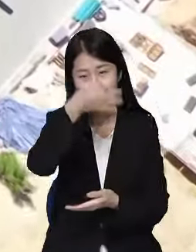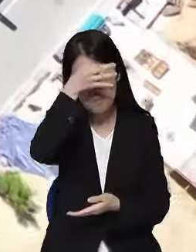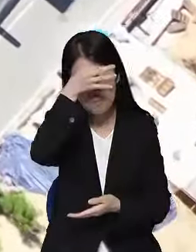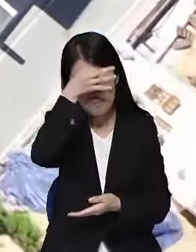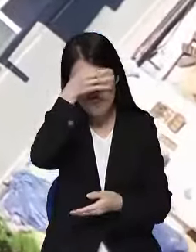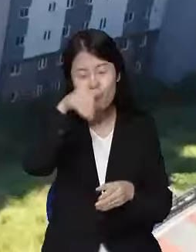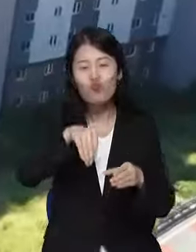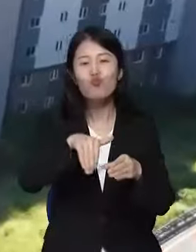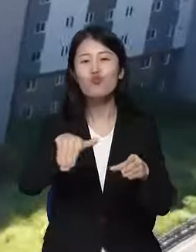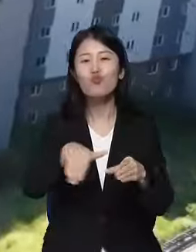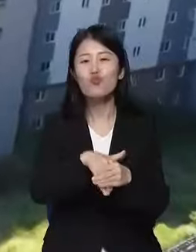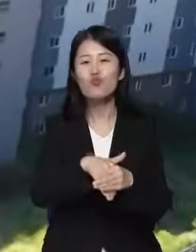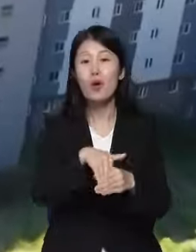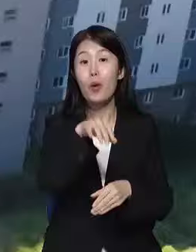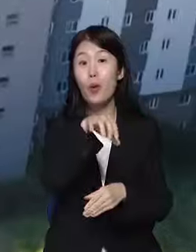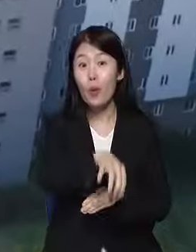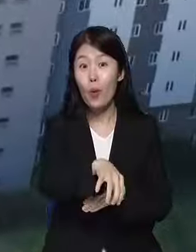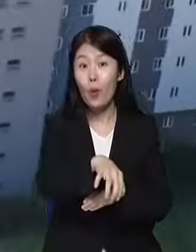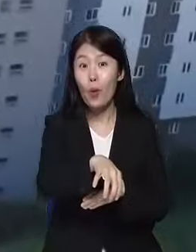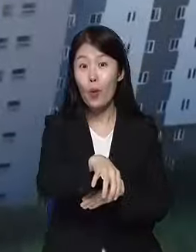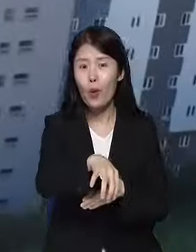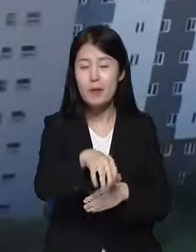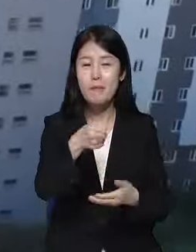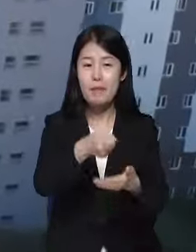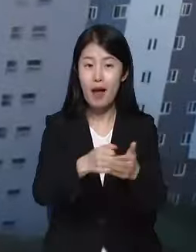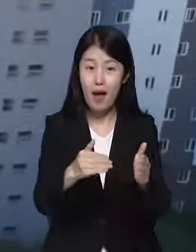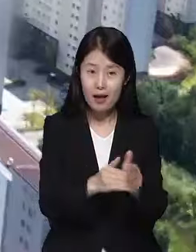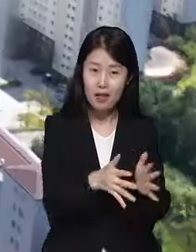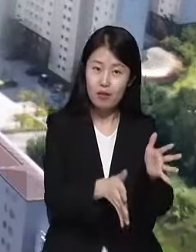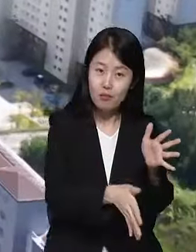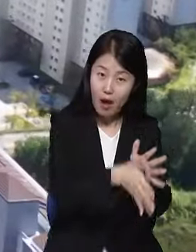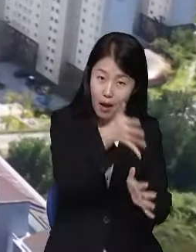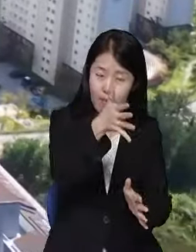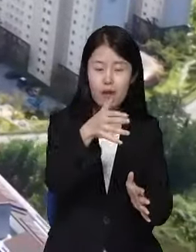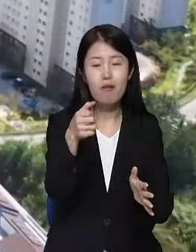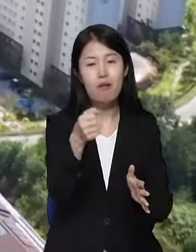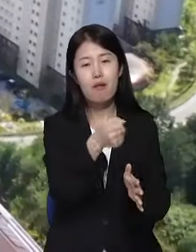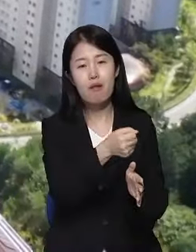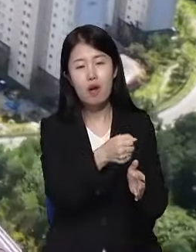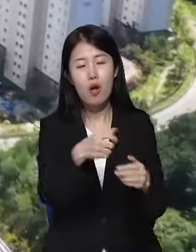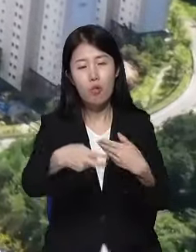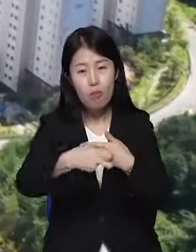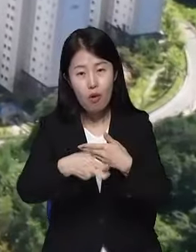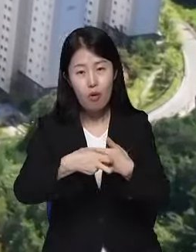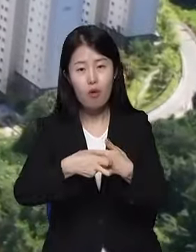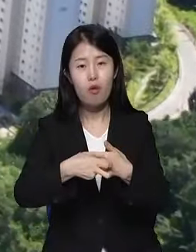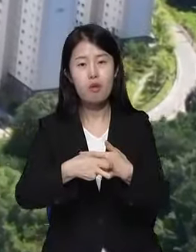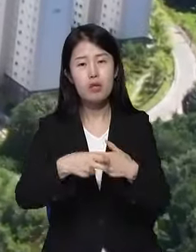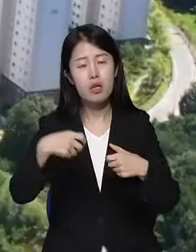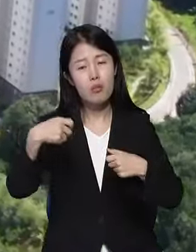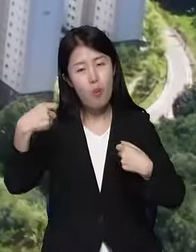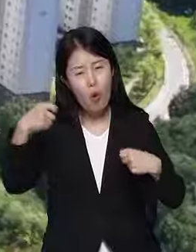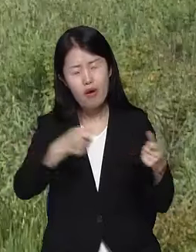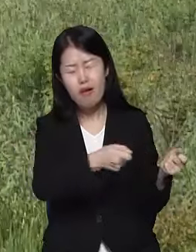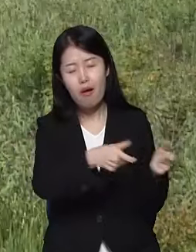지정해 아파트를 포함한 대규모 주거단지와 문화, 의료, 상업시설 등이 들어설 계획으로 만들어진 곳입니다.